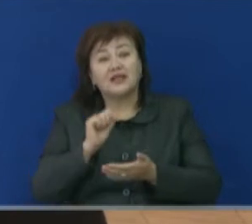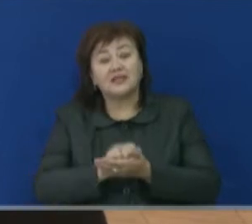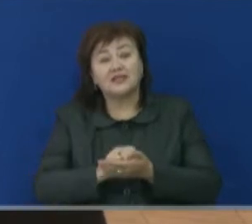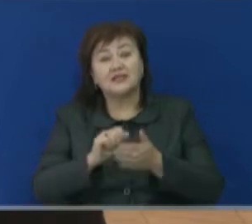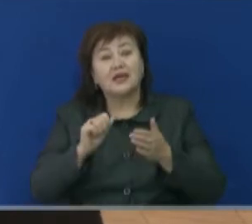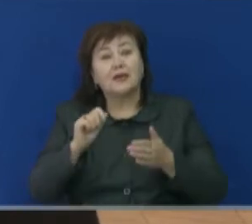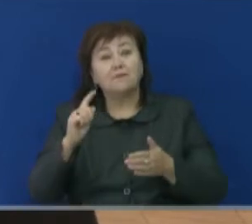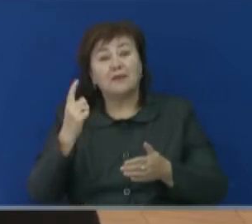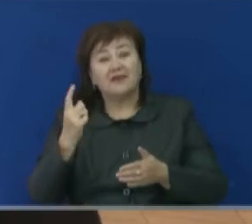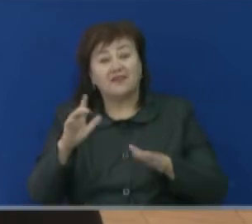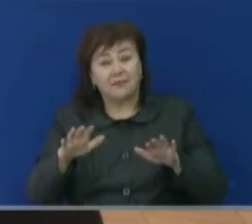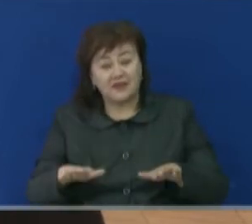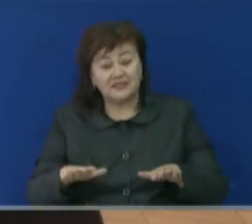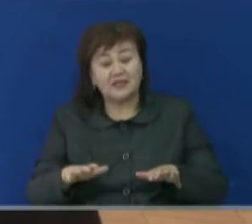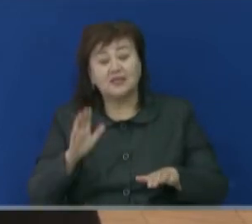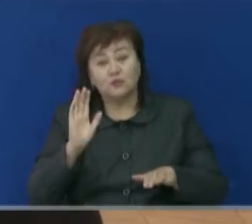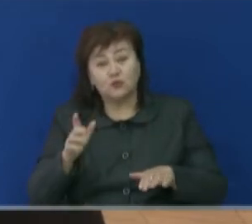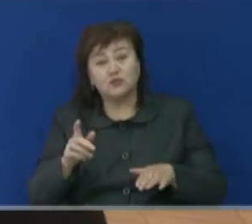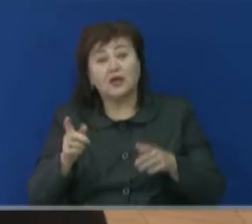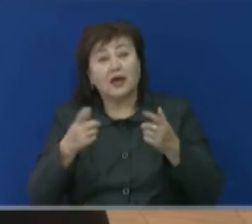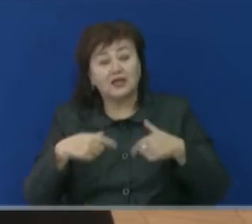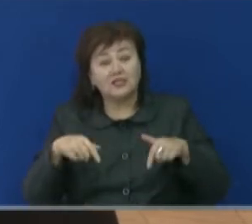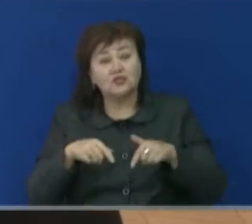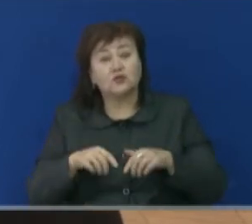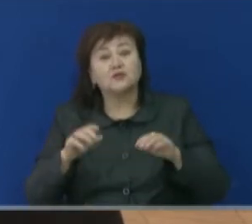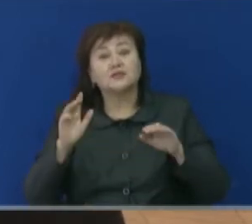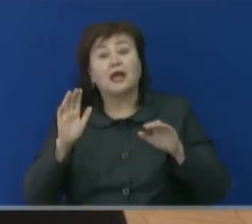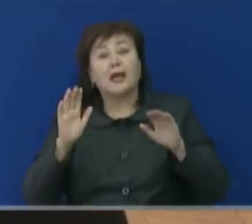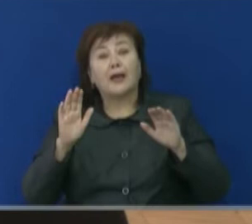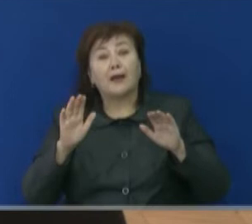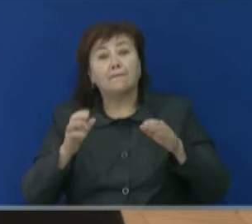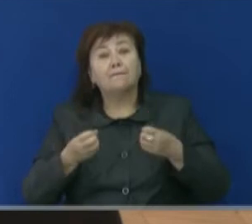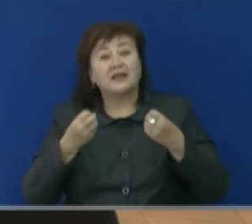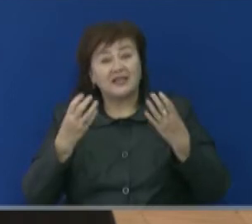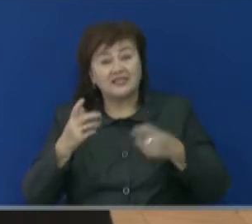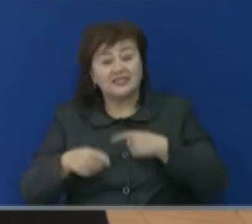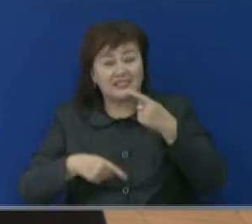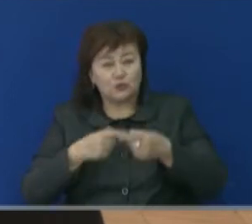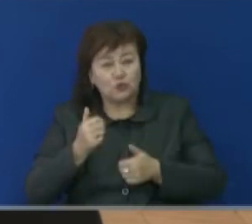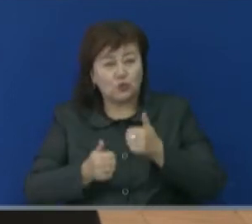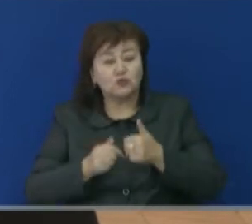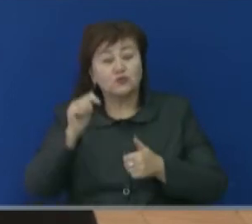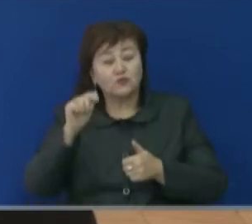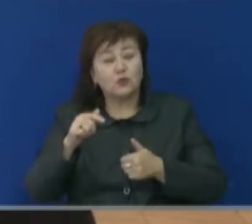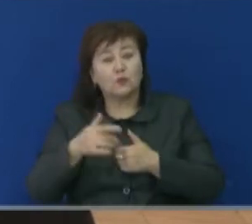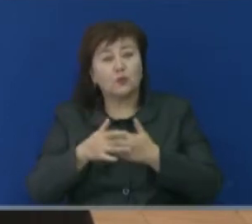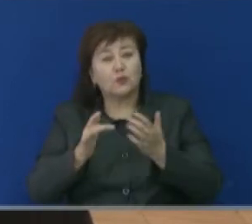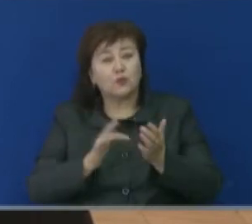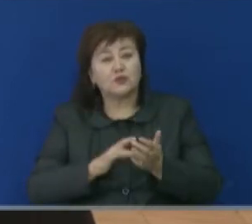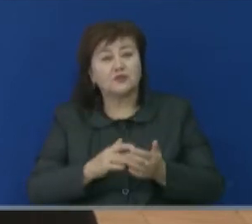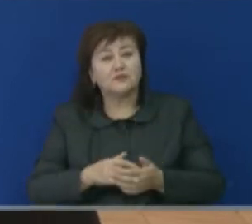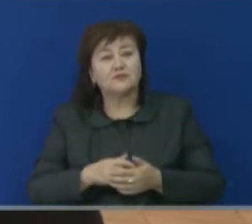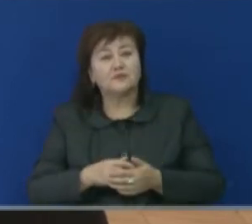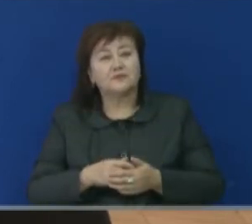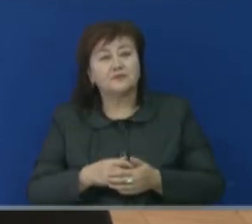5-ші республикалық екі жұлдыз ән фестивалінде біздің семейіміздің әнші дуэті Қырым